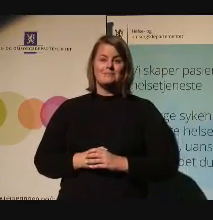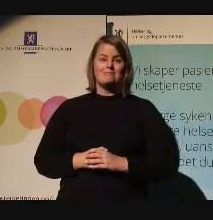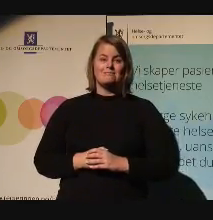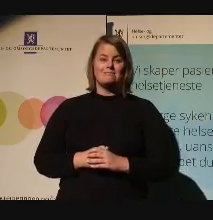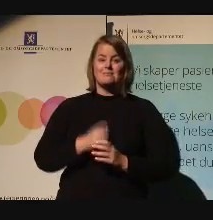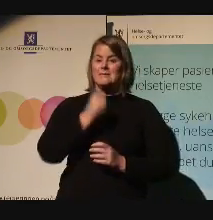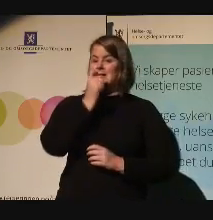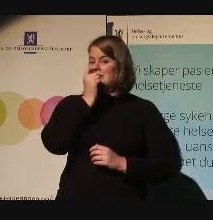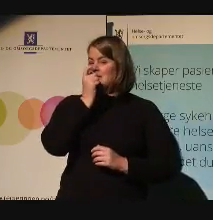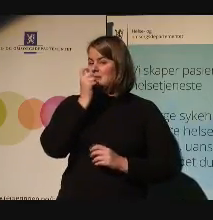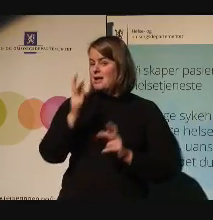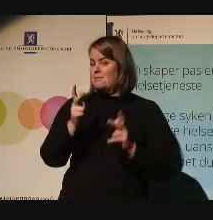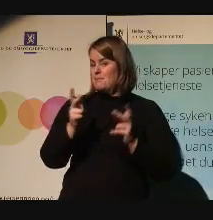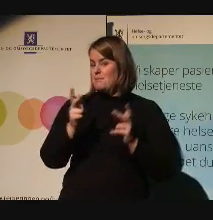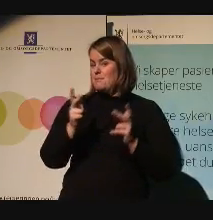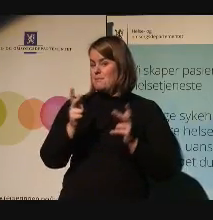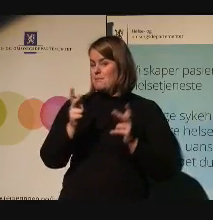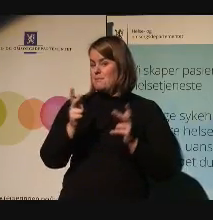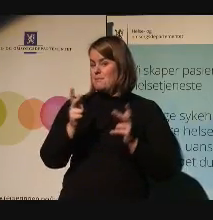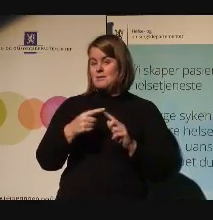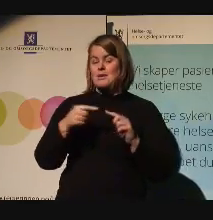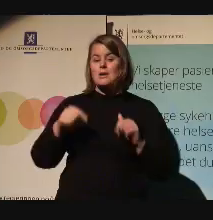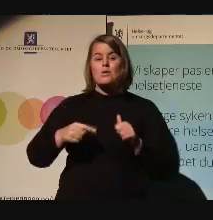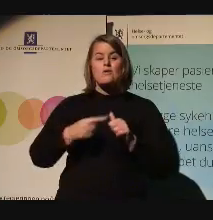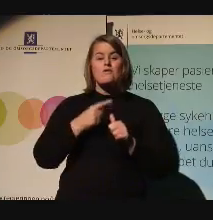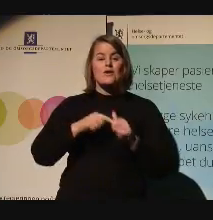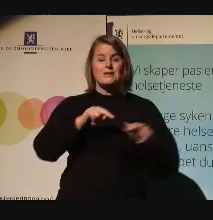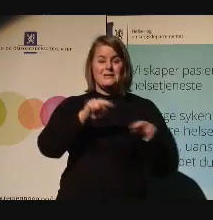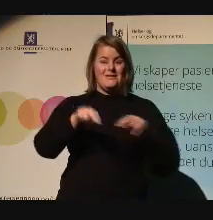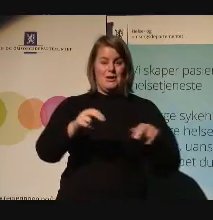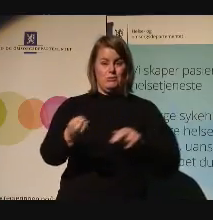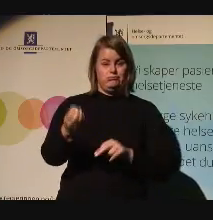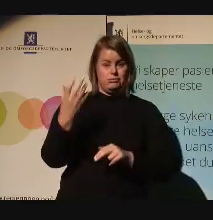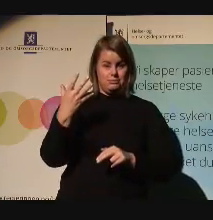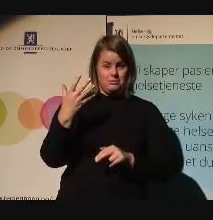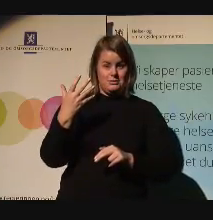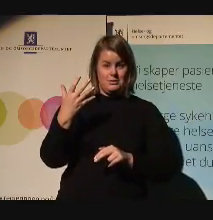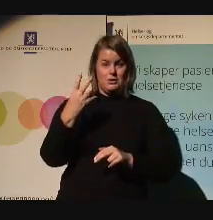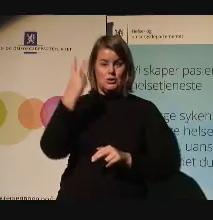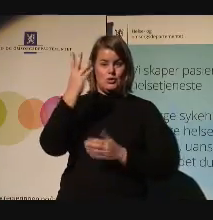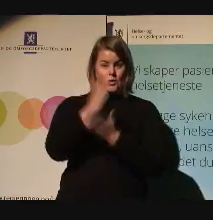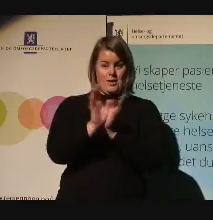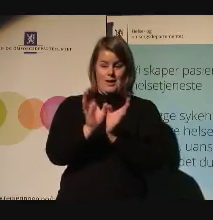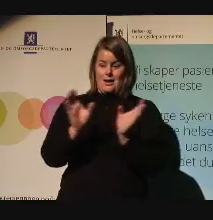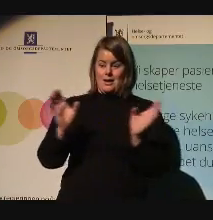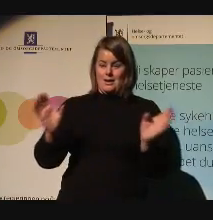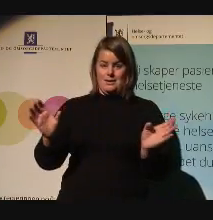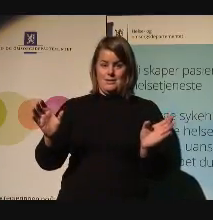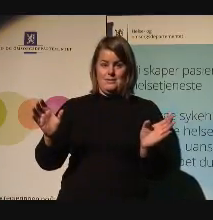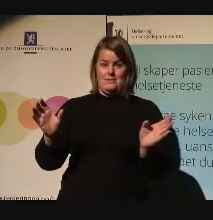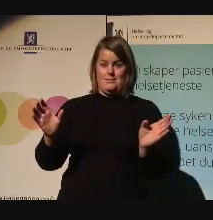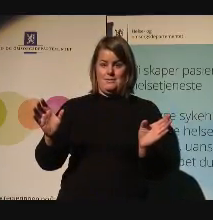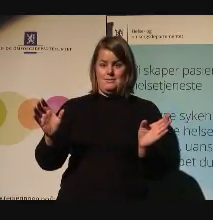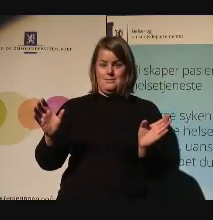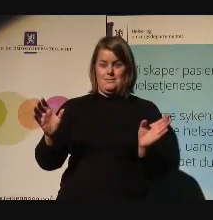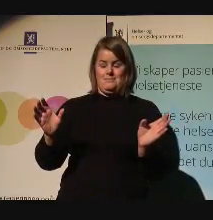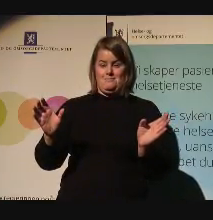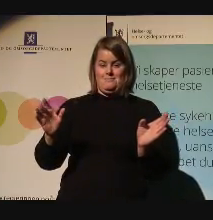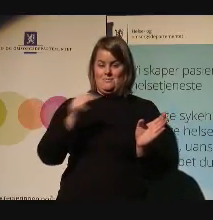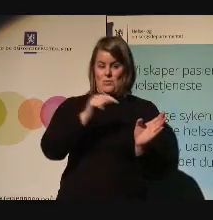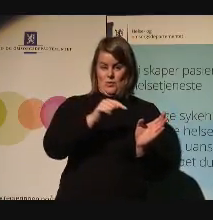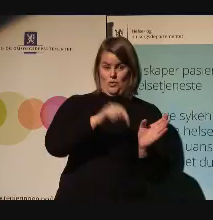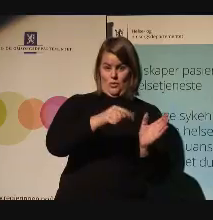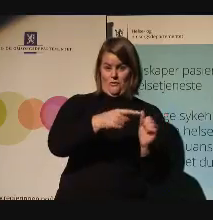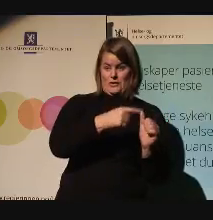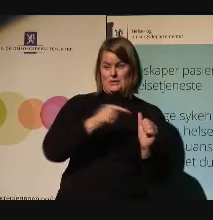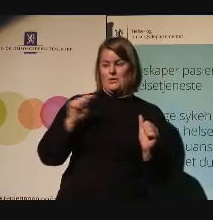Før vi nå tar en pause, så vil vi vise en video i to deler. Den andre blir vist senere